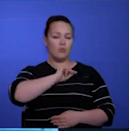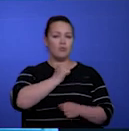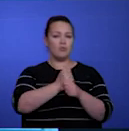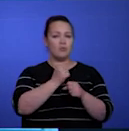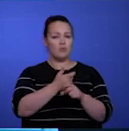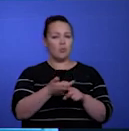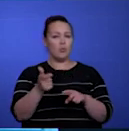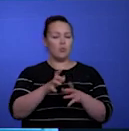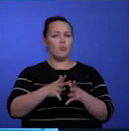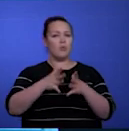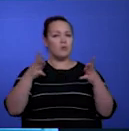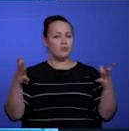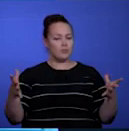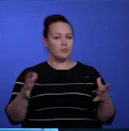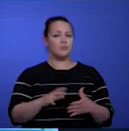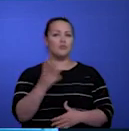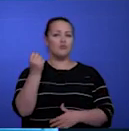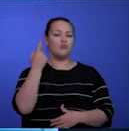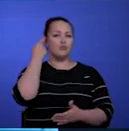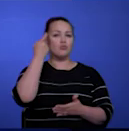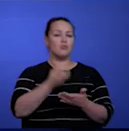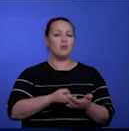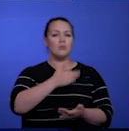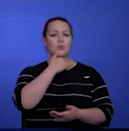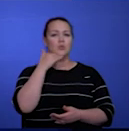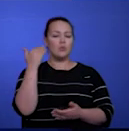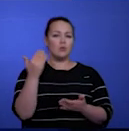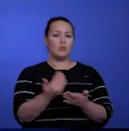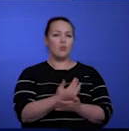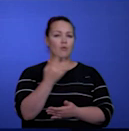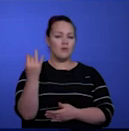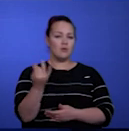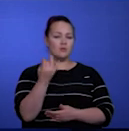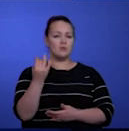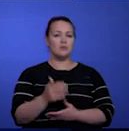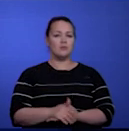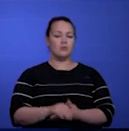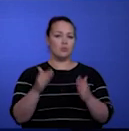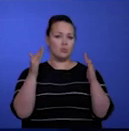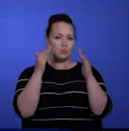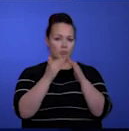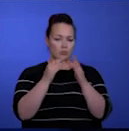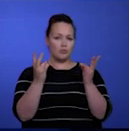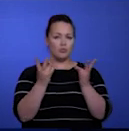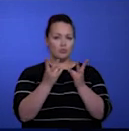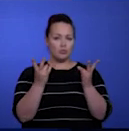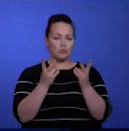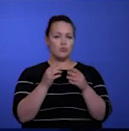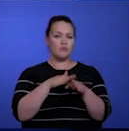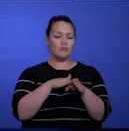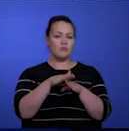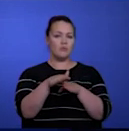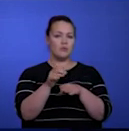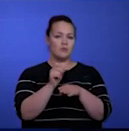большой объем а еще узнали много нового и интересного дома вам нужно будет выполнить